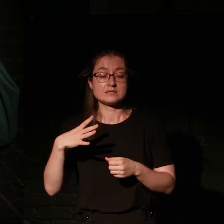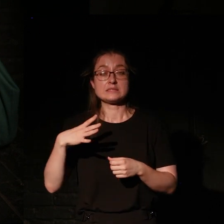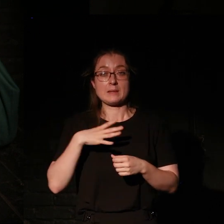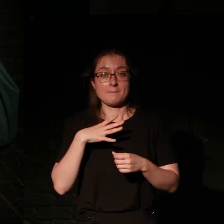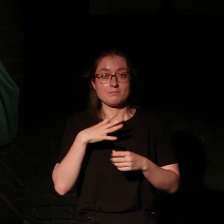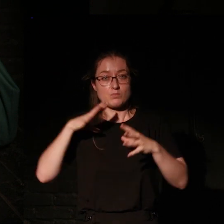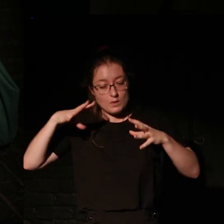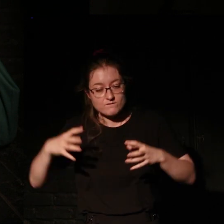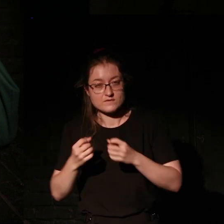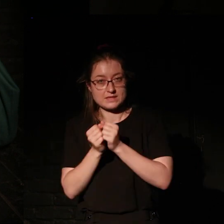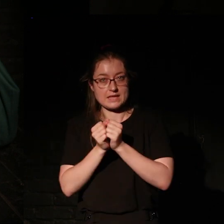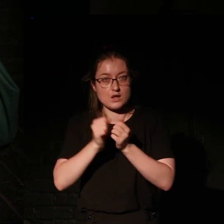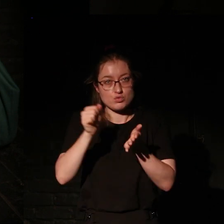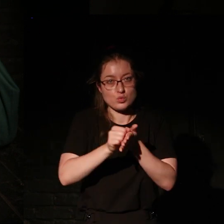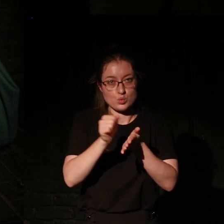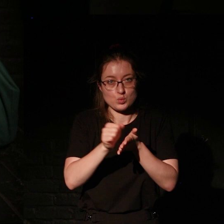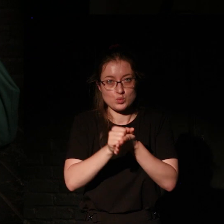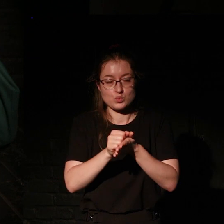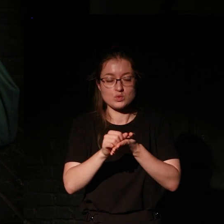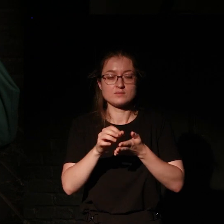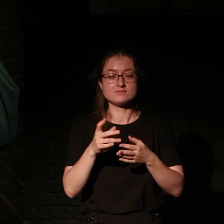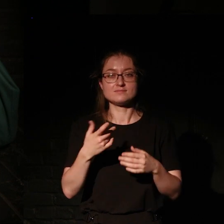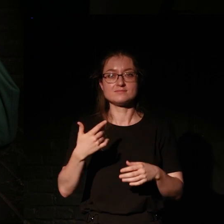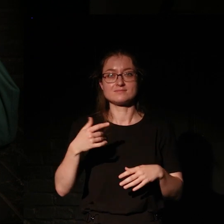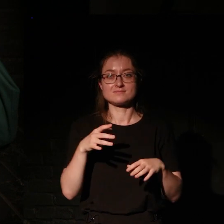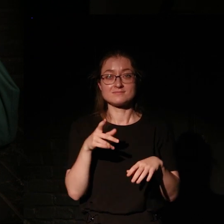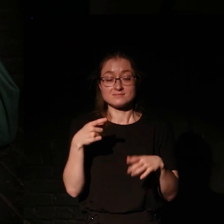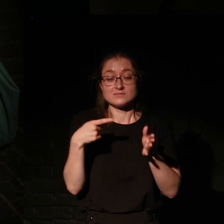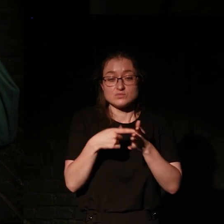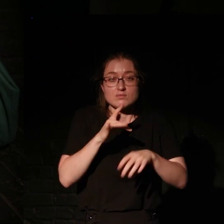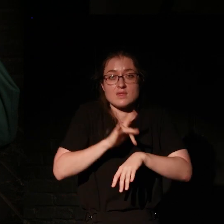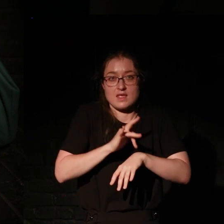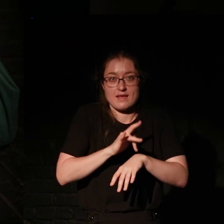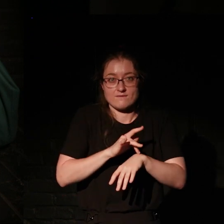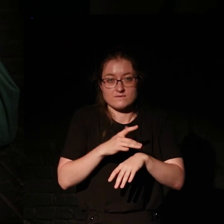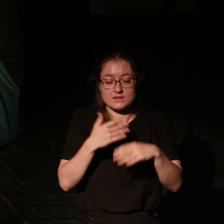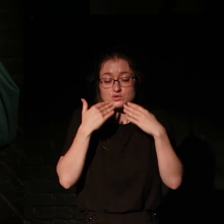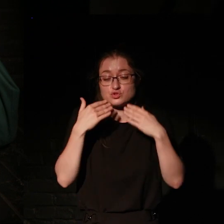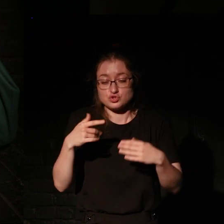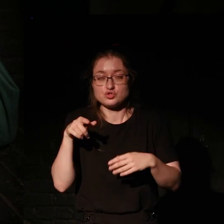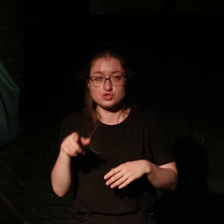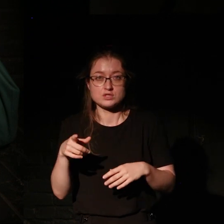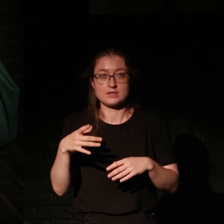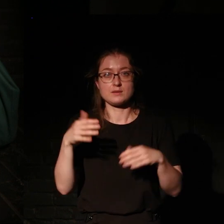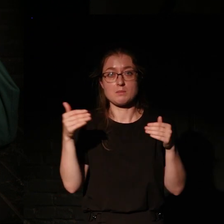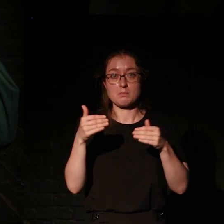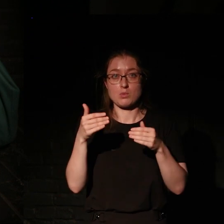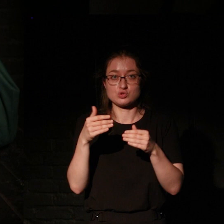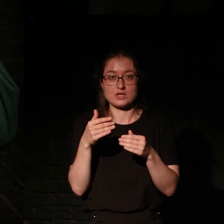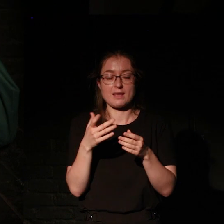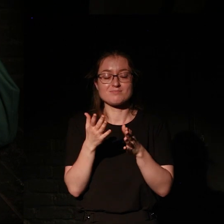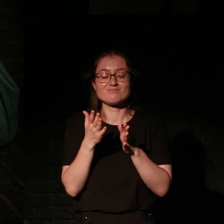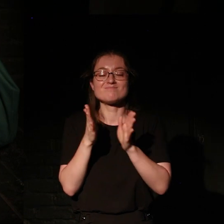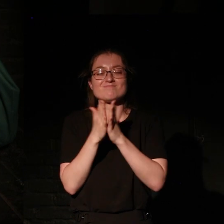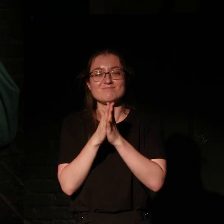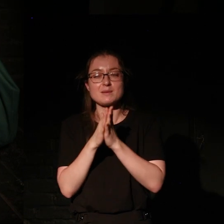to, że Biblia mogła się pojawić w domu, można było sobie z nią usiąść, samemu zacząć czytać i że stawało